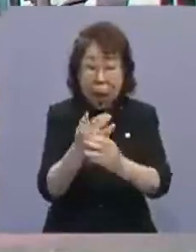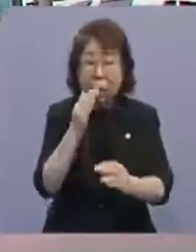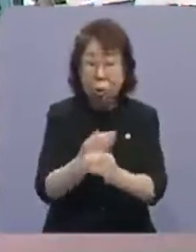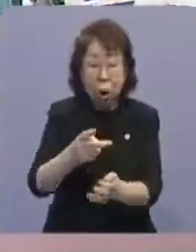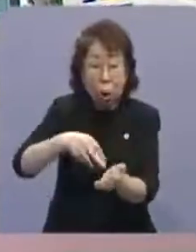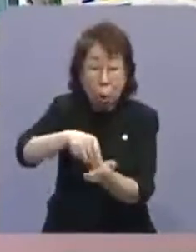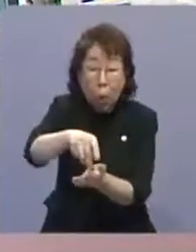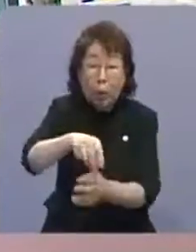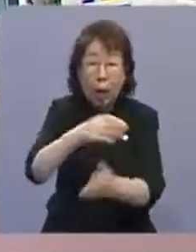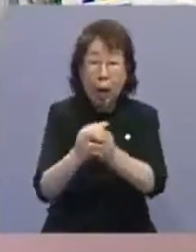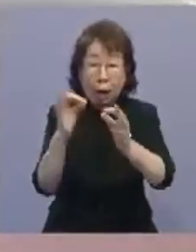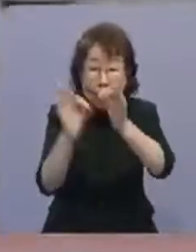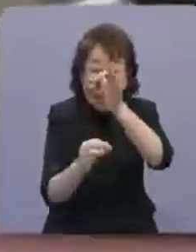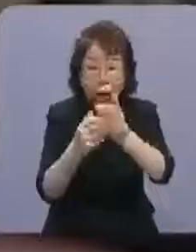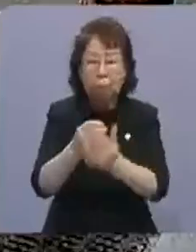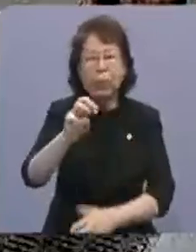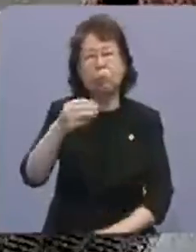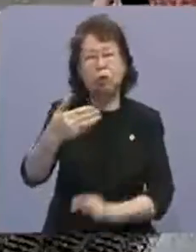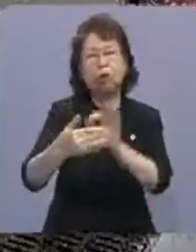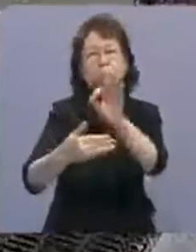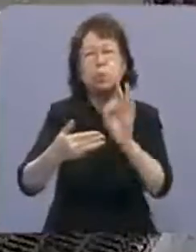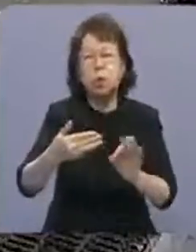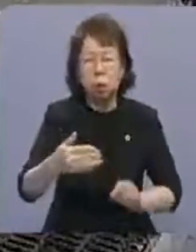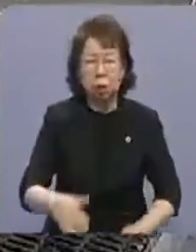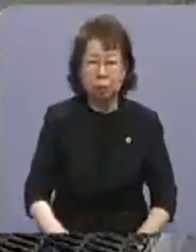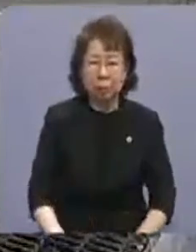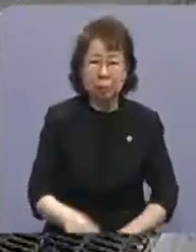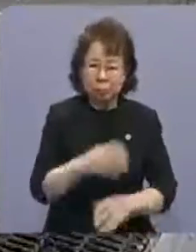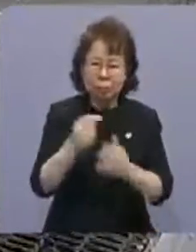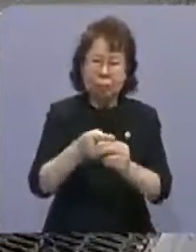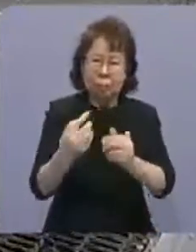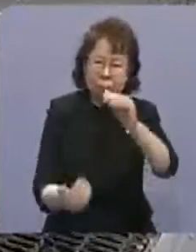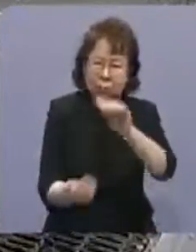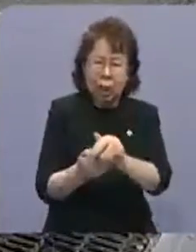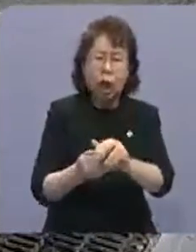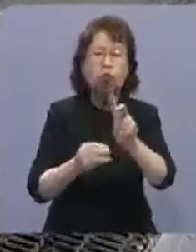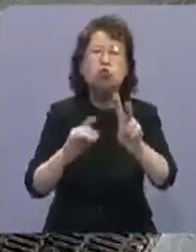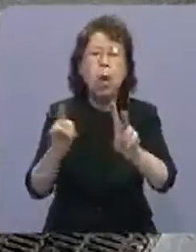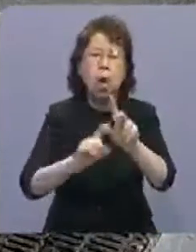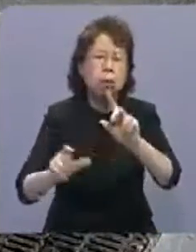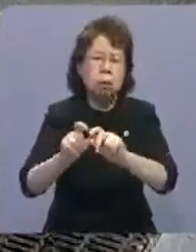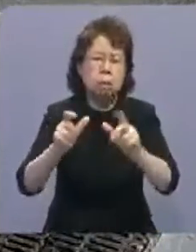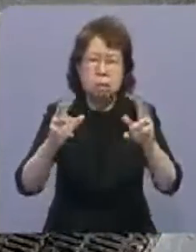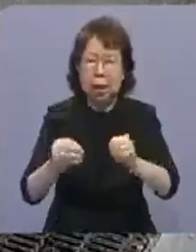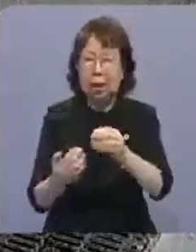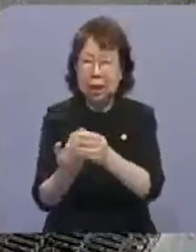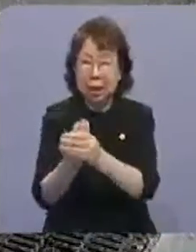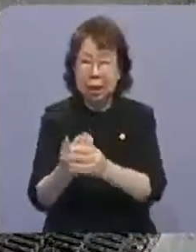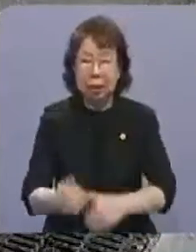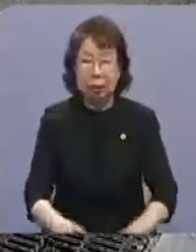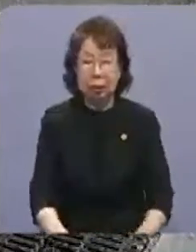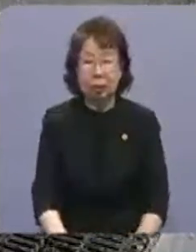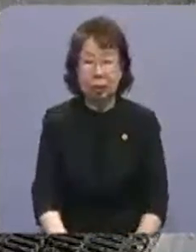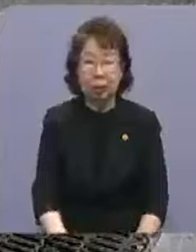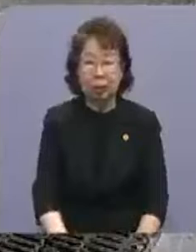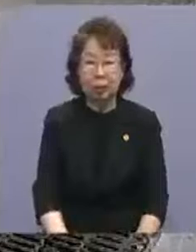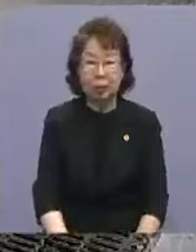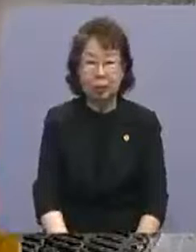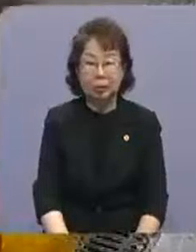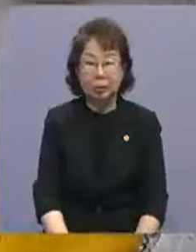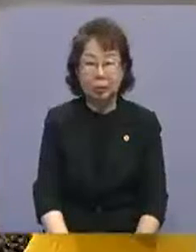보행자 비율은 39%로 OECD 평균의 2배 수준입니다. KBS 뉴스 정민규입니다.